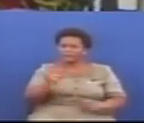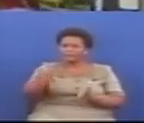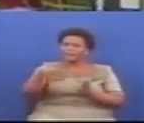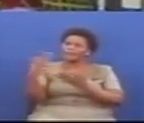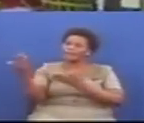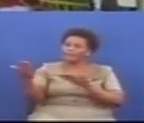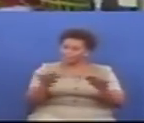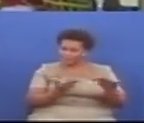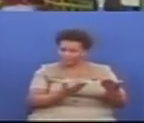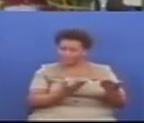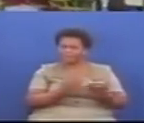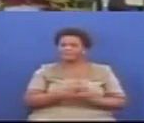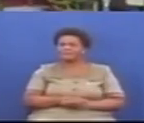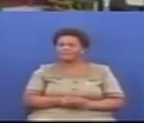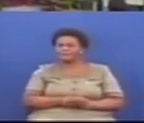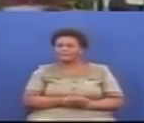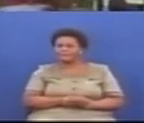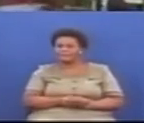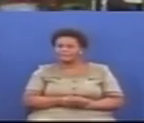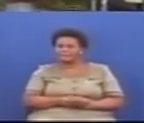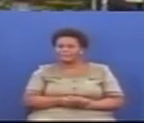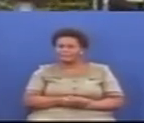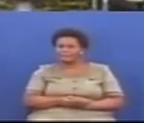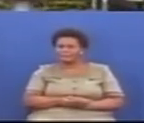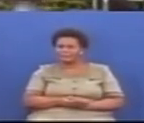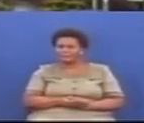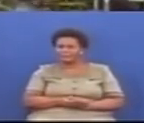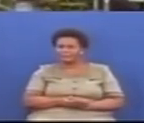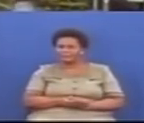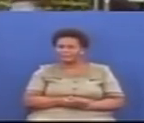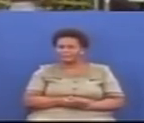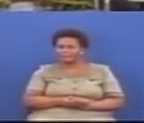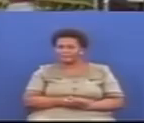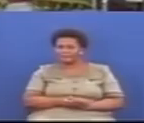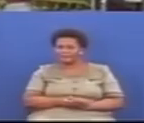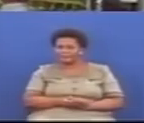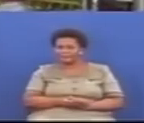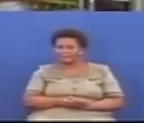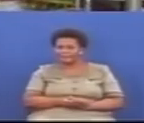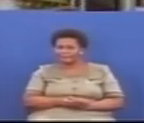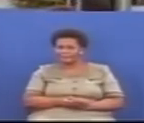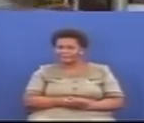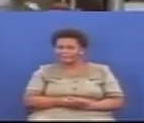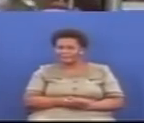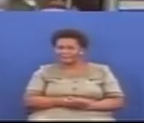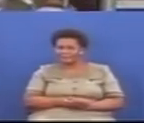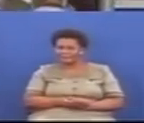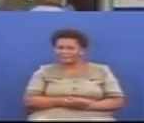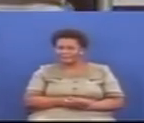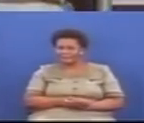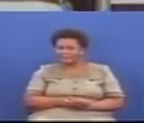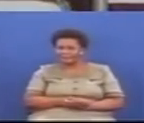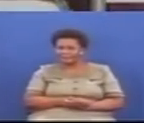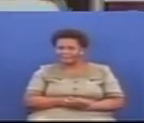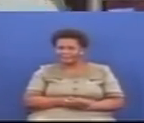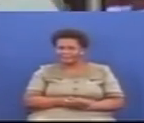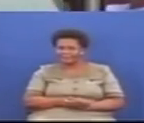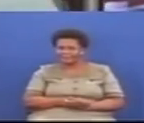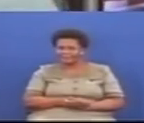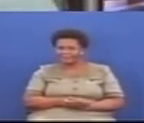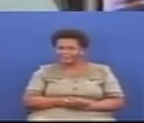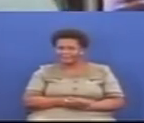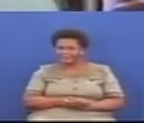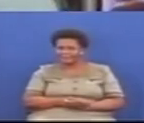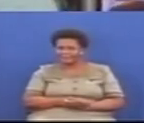Karibuni sana sana sana. Hebu simameni tena, mko wangapi? Okay. Bora sijaona